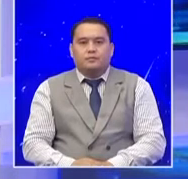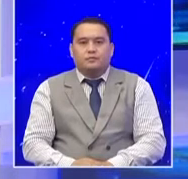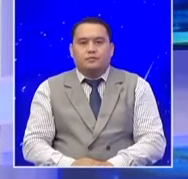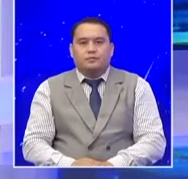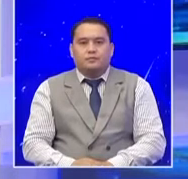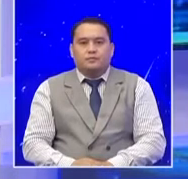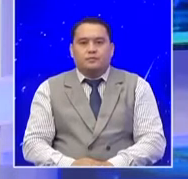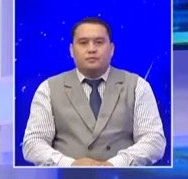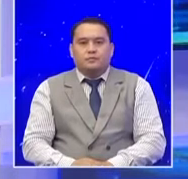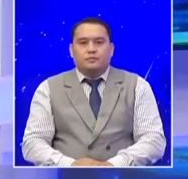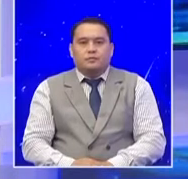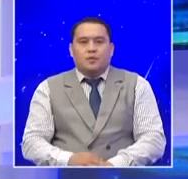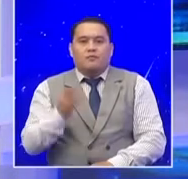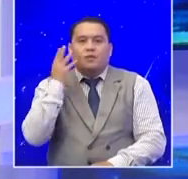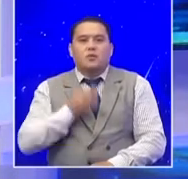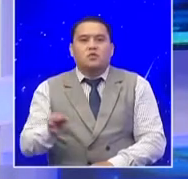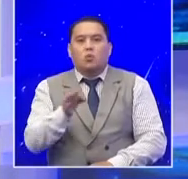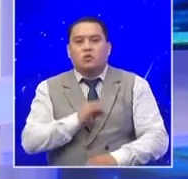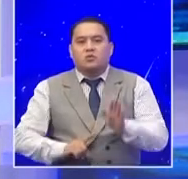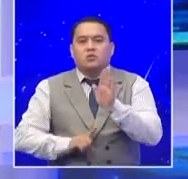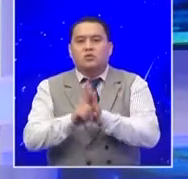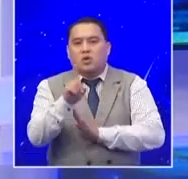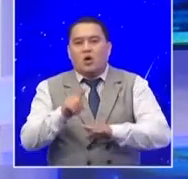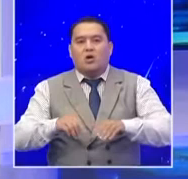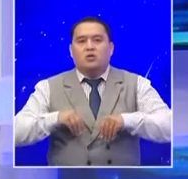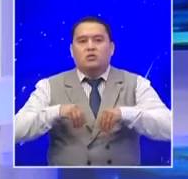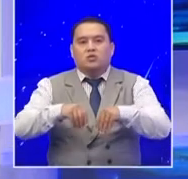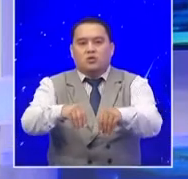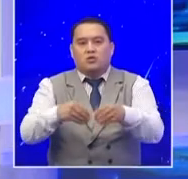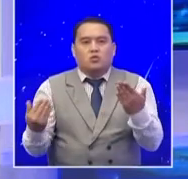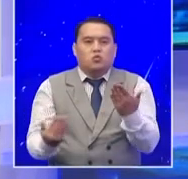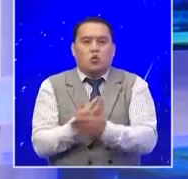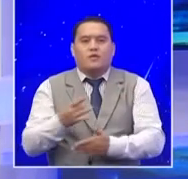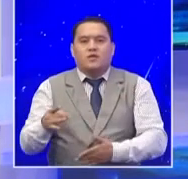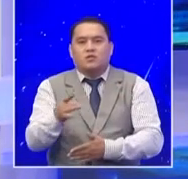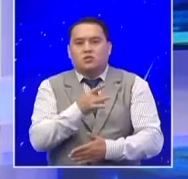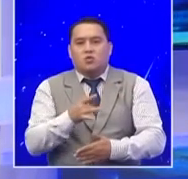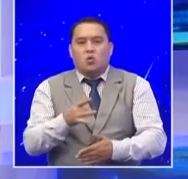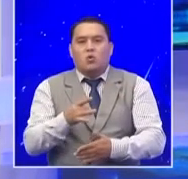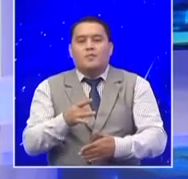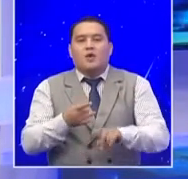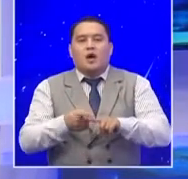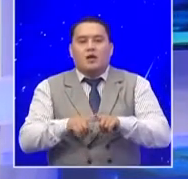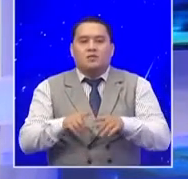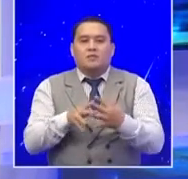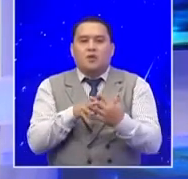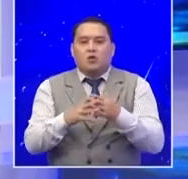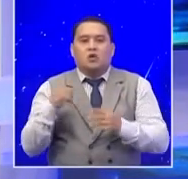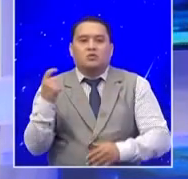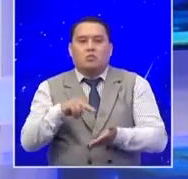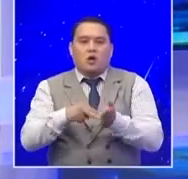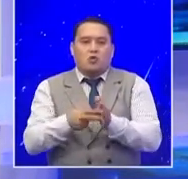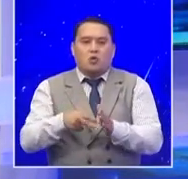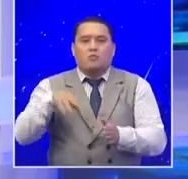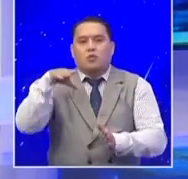Продолжаем выпуск. Растения будущего. В Алматинской области начнут осваивать новую для региона сельхозкультуру. Аграрии ЖТСУ планируют